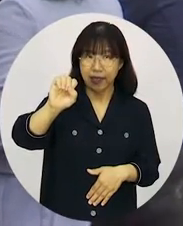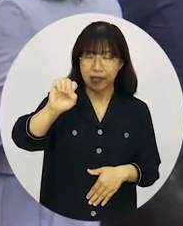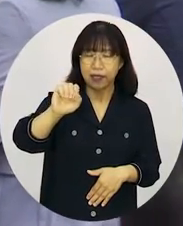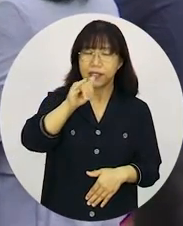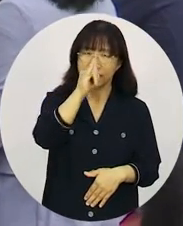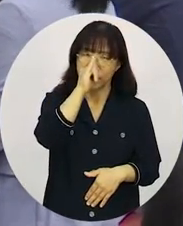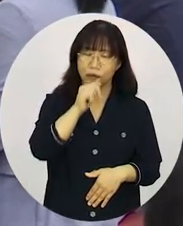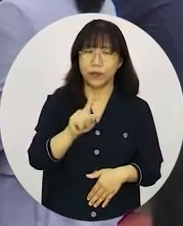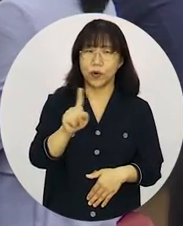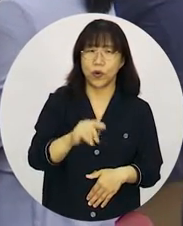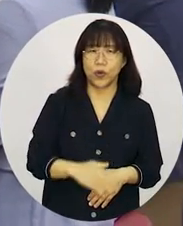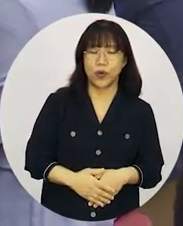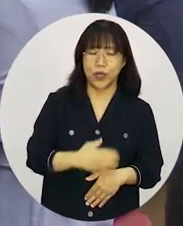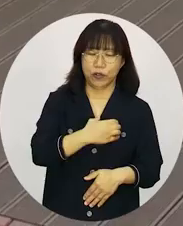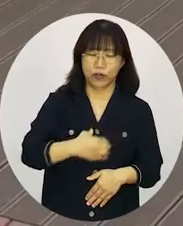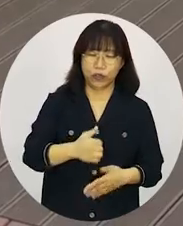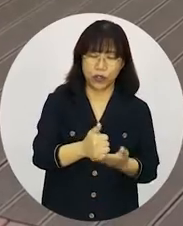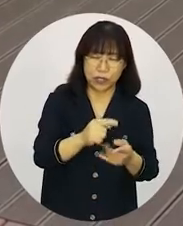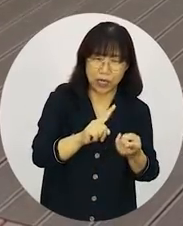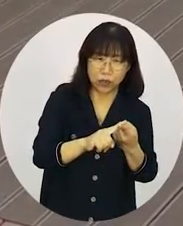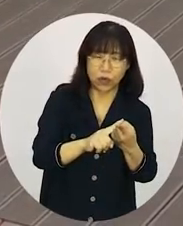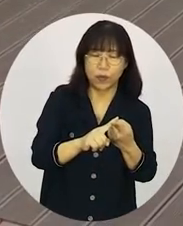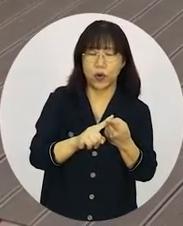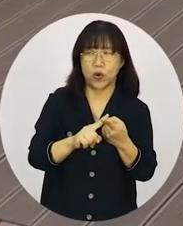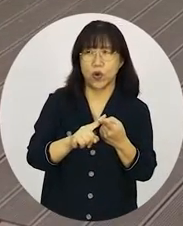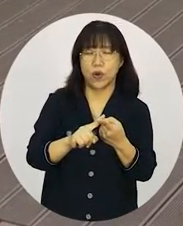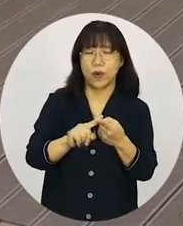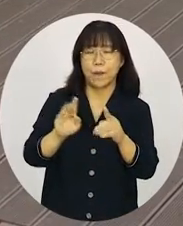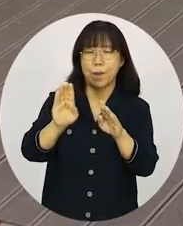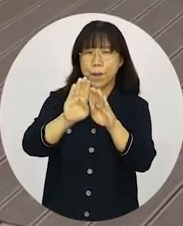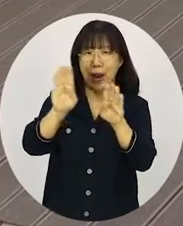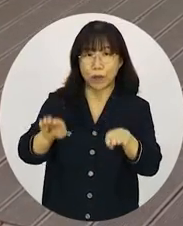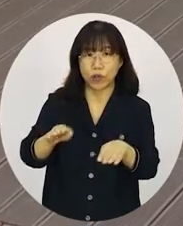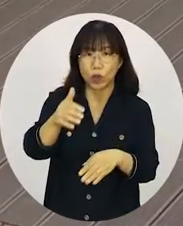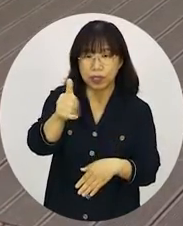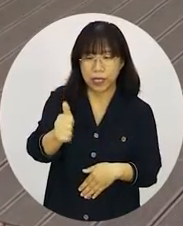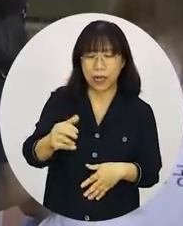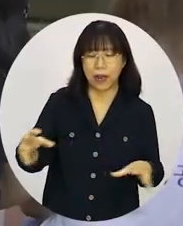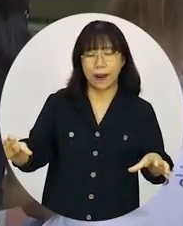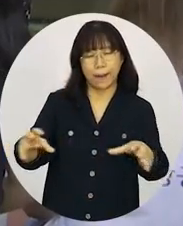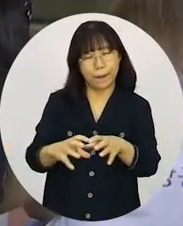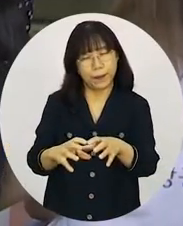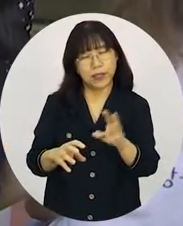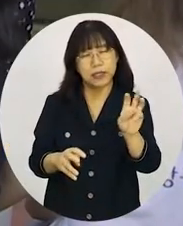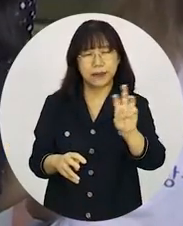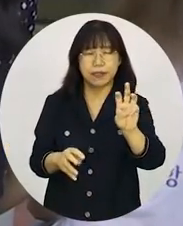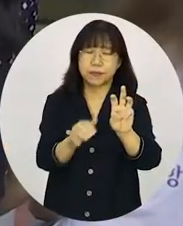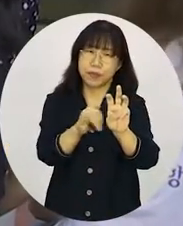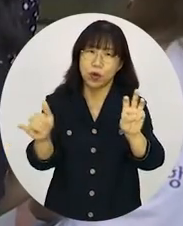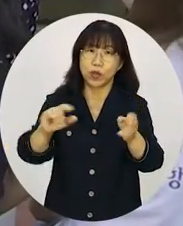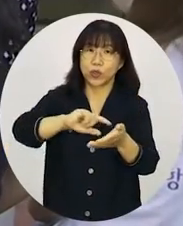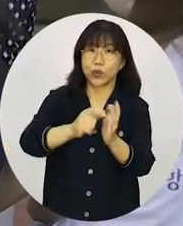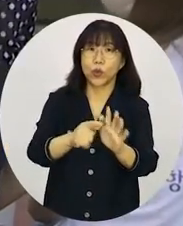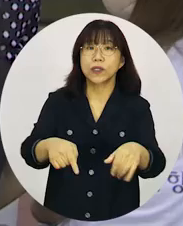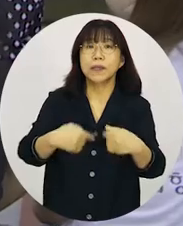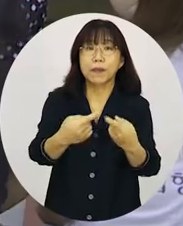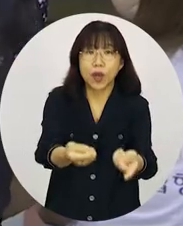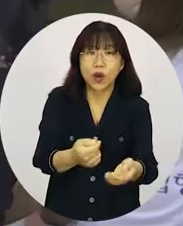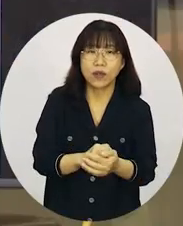행사에는 김태우 강서구청장을 비롯해 안태현 국립항공 박물관장 등 30여명이 참석했습니다